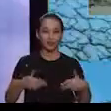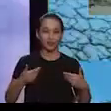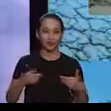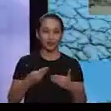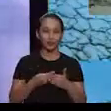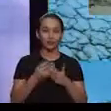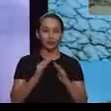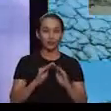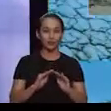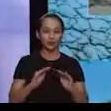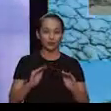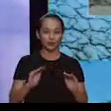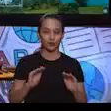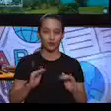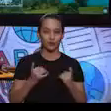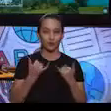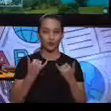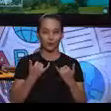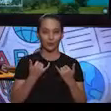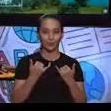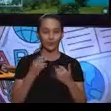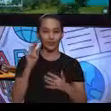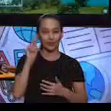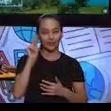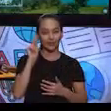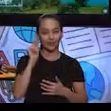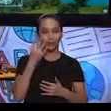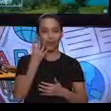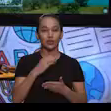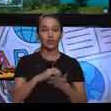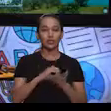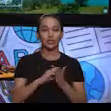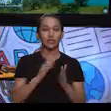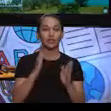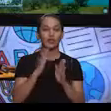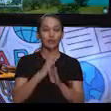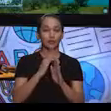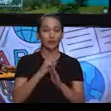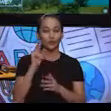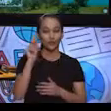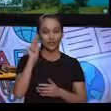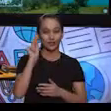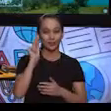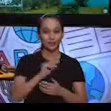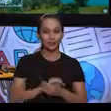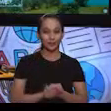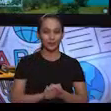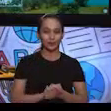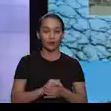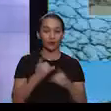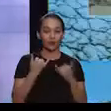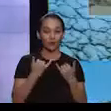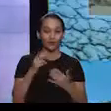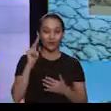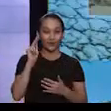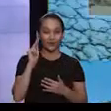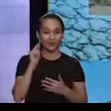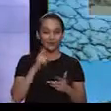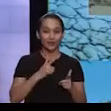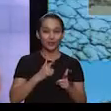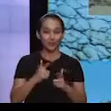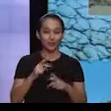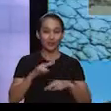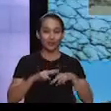Assalomu alaykum aziz o'quvchilar. Navbatdagi darsimiz 4-sinflarda tabiatshunoslik darsi. Darsga